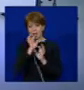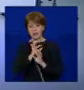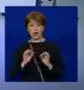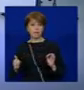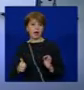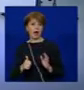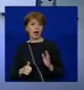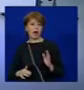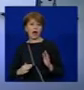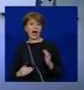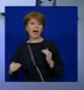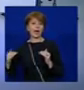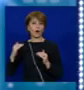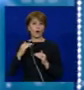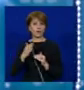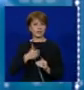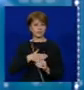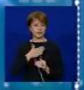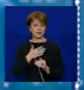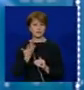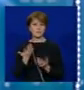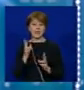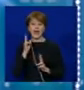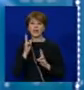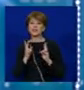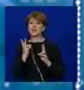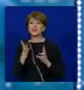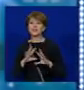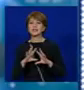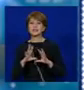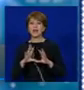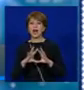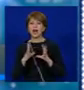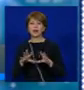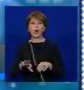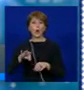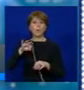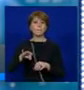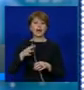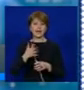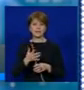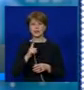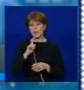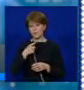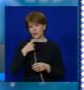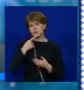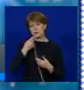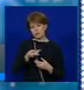Йордан Цонев. Причините са комплексни, разбира се, и е много сложен този въпрос, макар че може да се отговори и